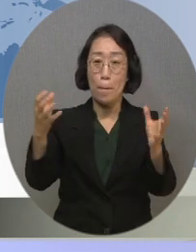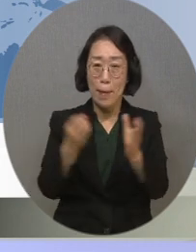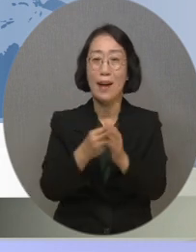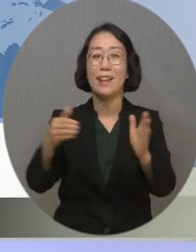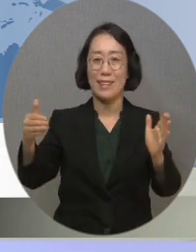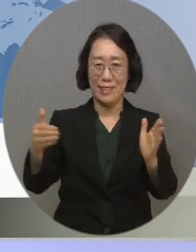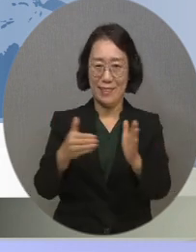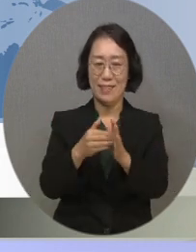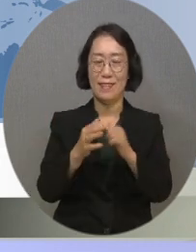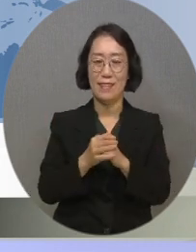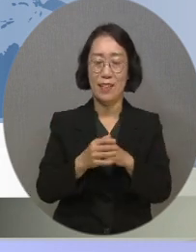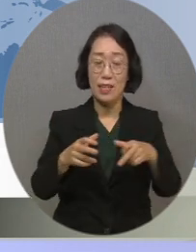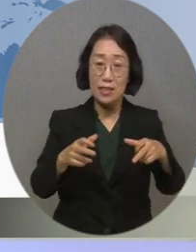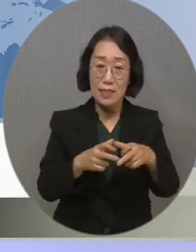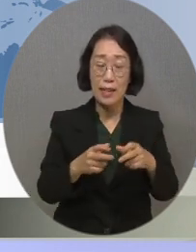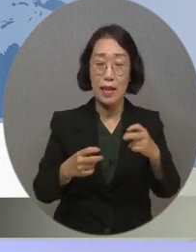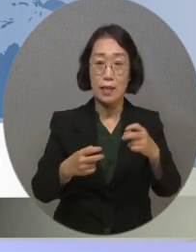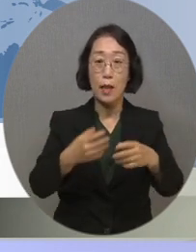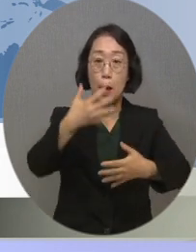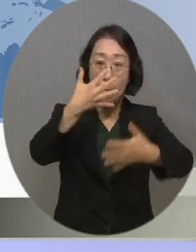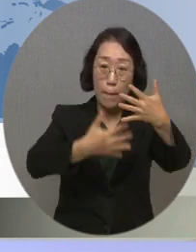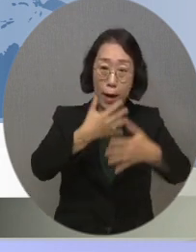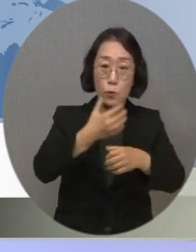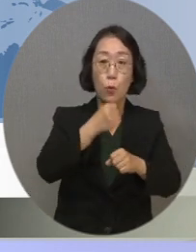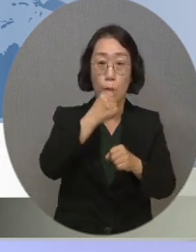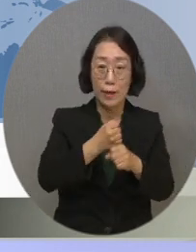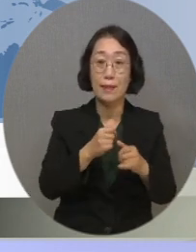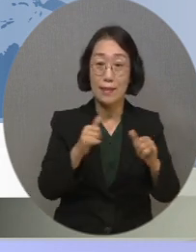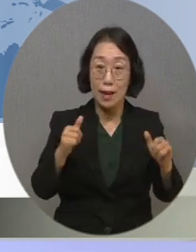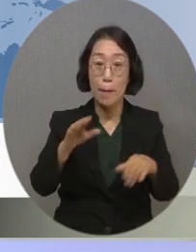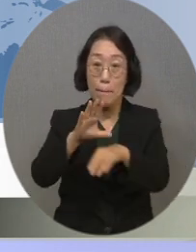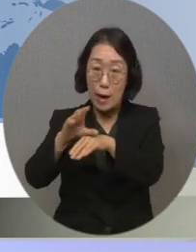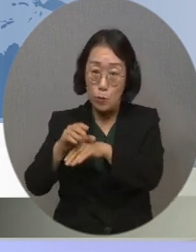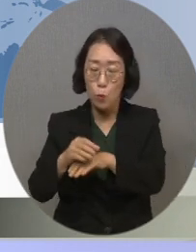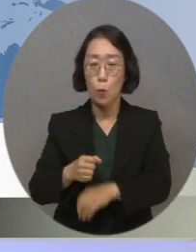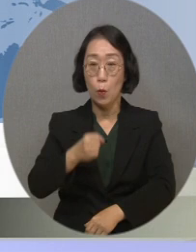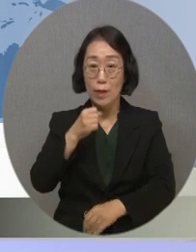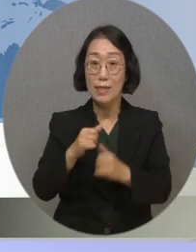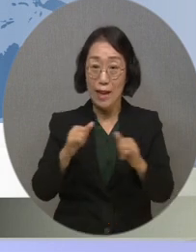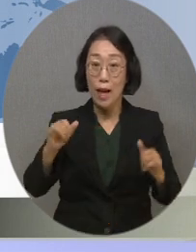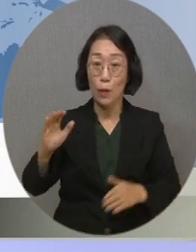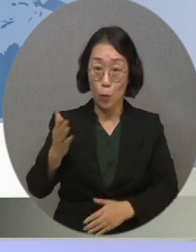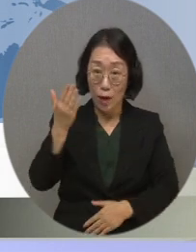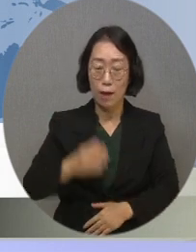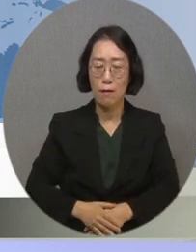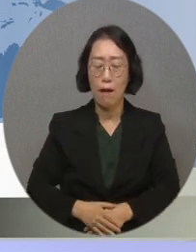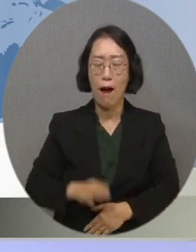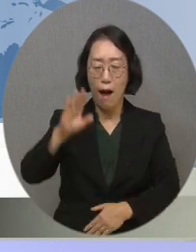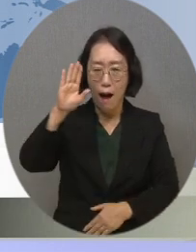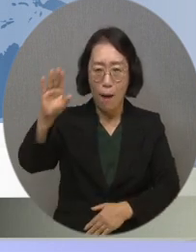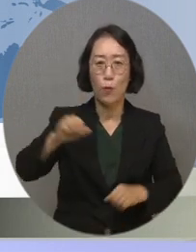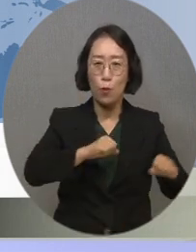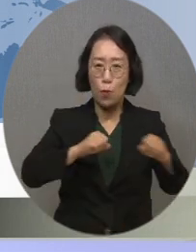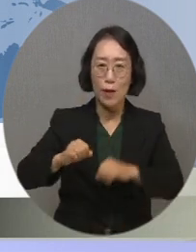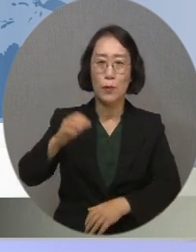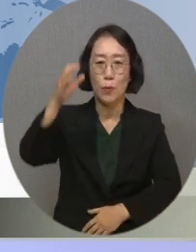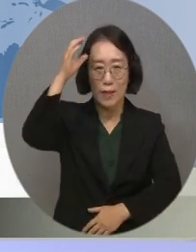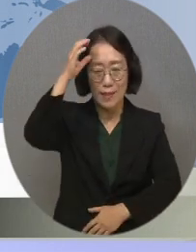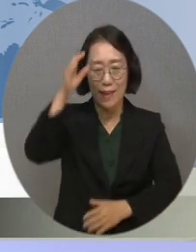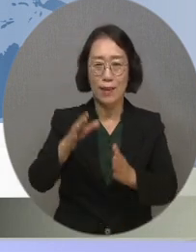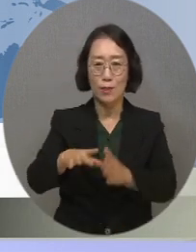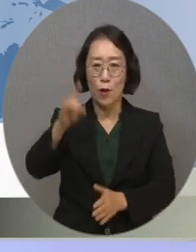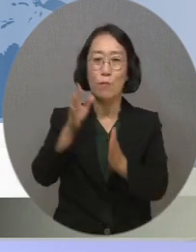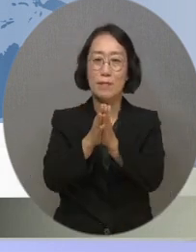마무리됐는데요. 장애인 방송 전문가로 또 기자로 성장한 교육생들은 앞으로의 활약을 다짐하며 이제 새로운